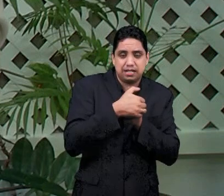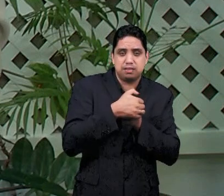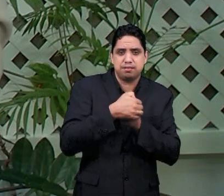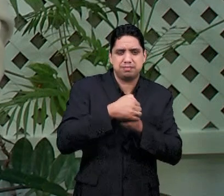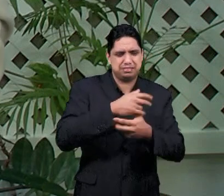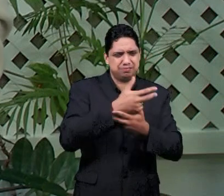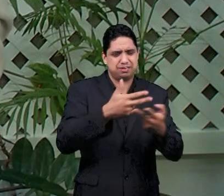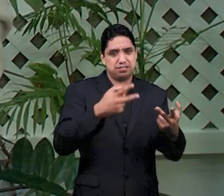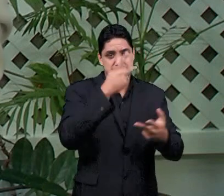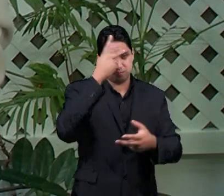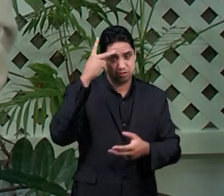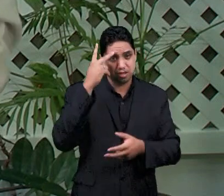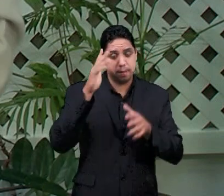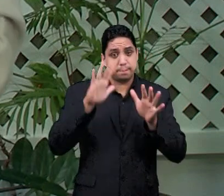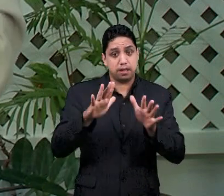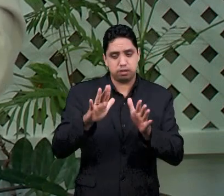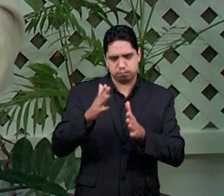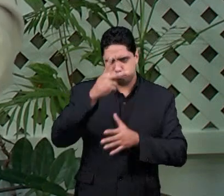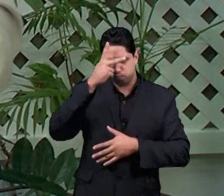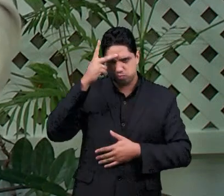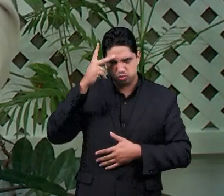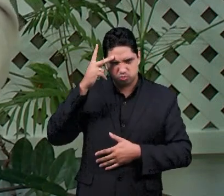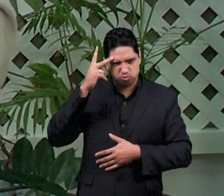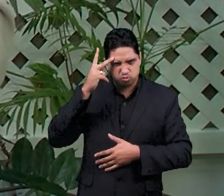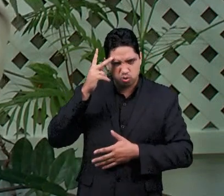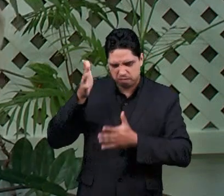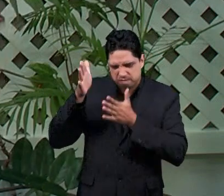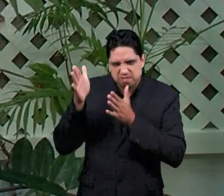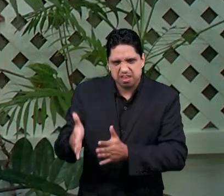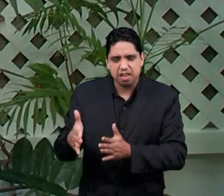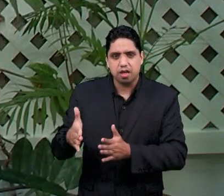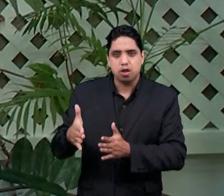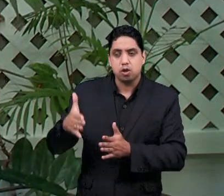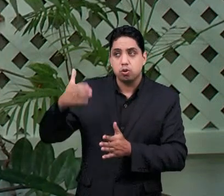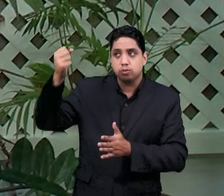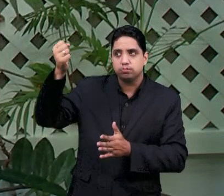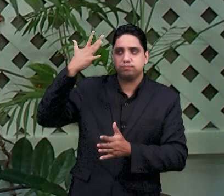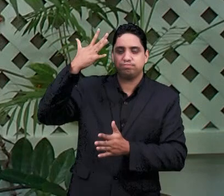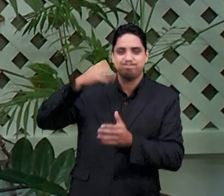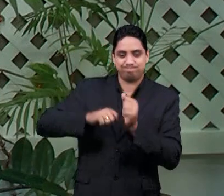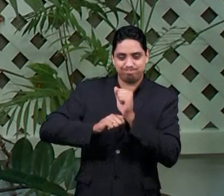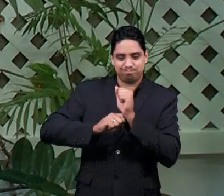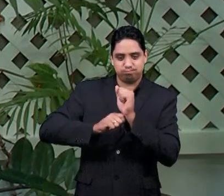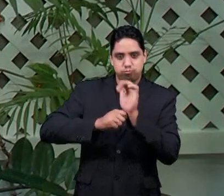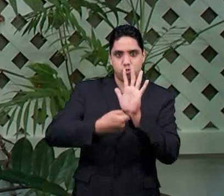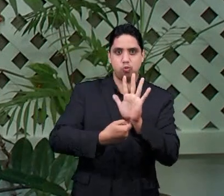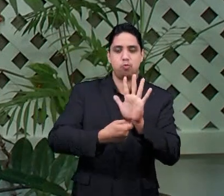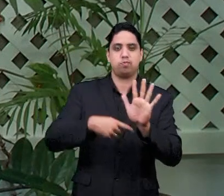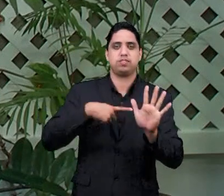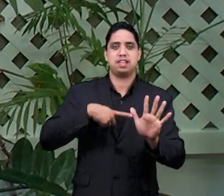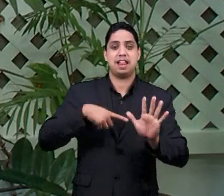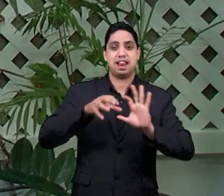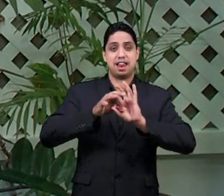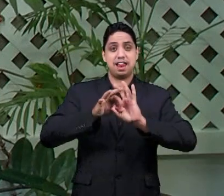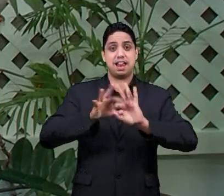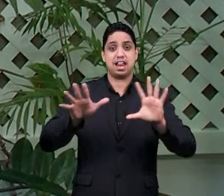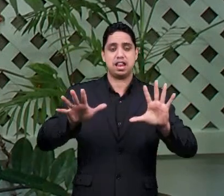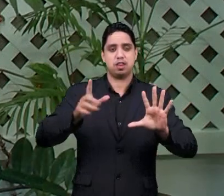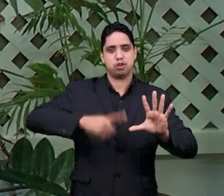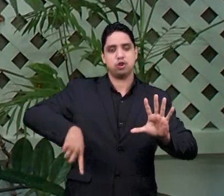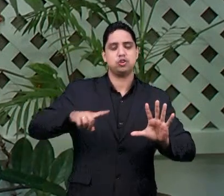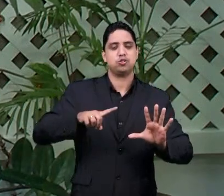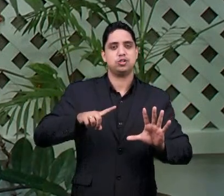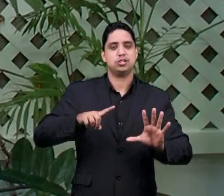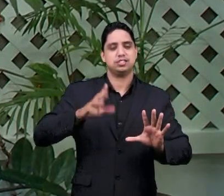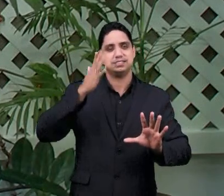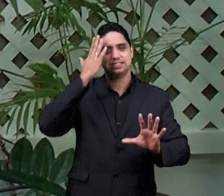occulté pour beaucoup. Mais pour le fidèle, ce mystère, il est mis à notre disposition.